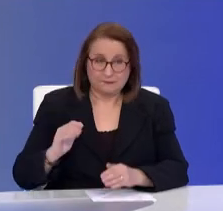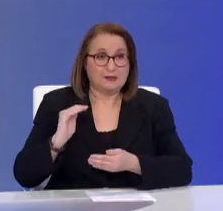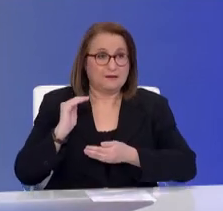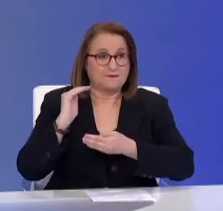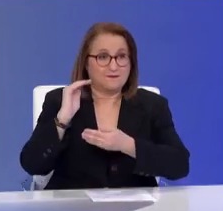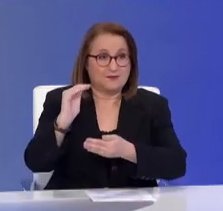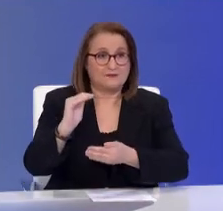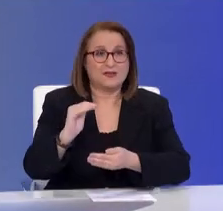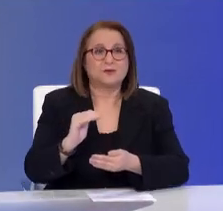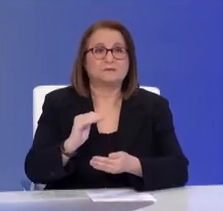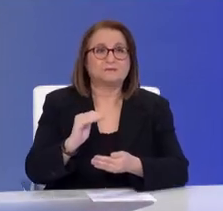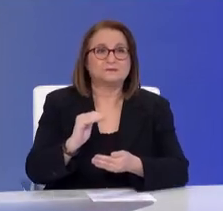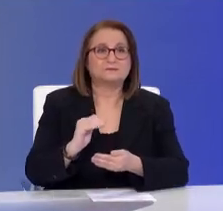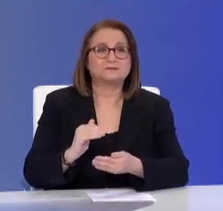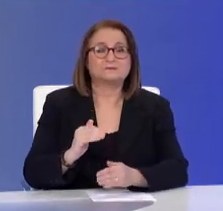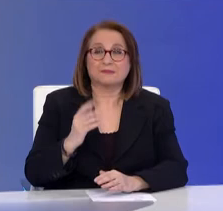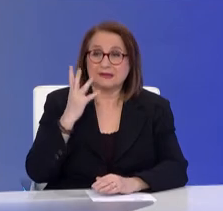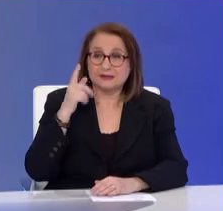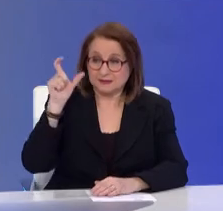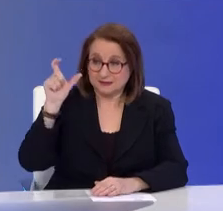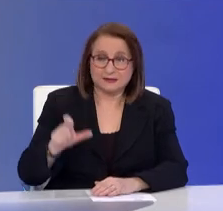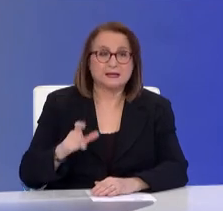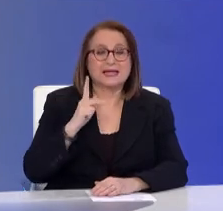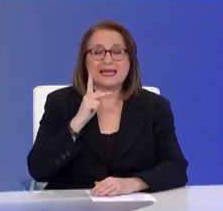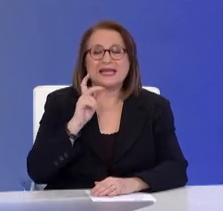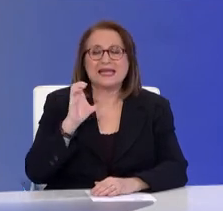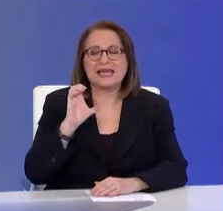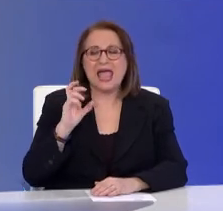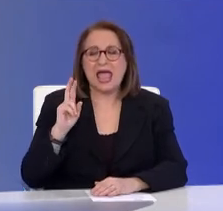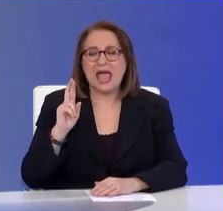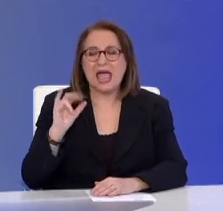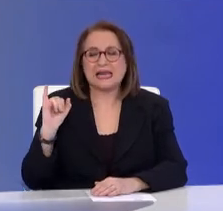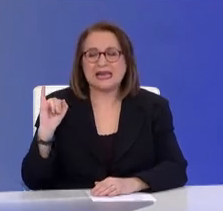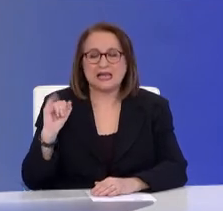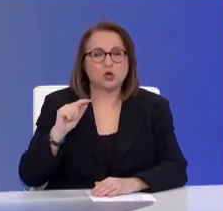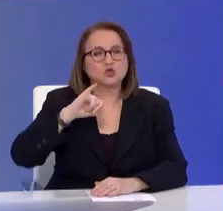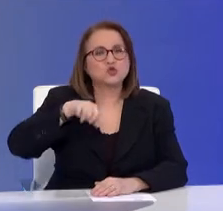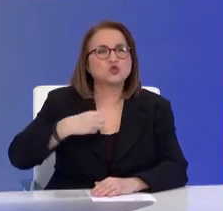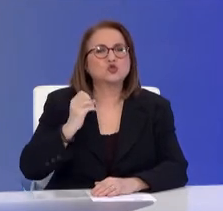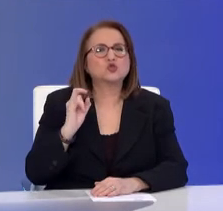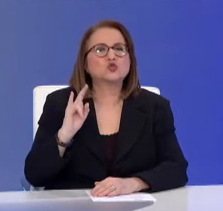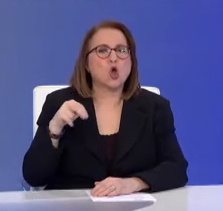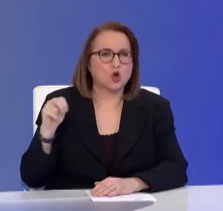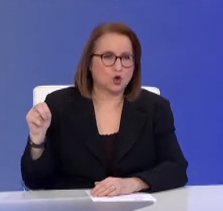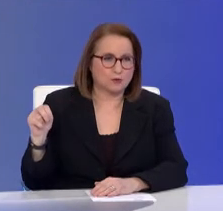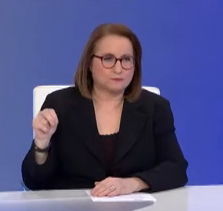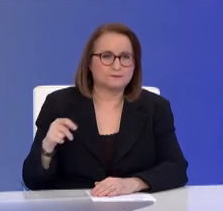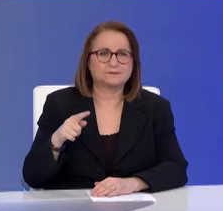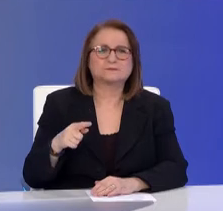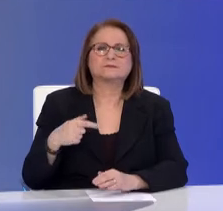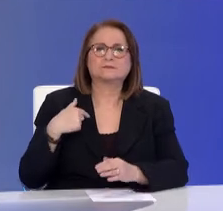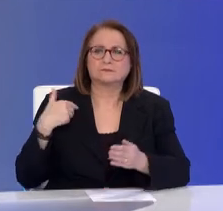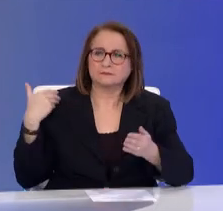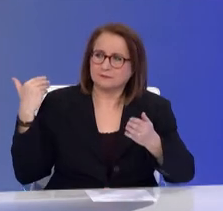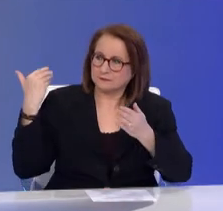είναι ο κύριος Τζον Κέρι, Όταν μετά από